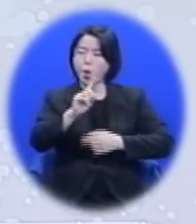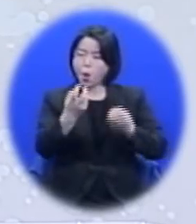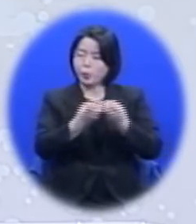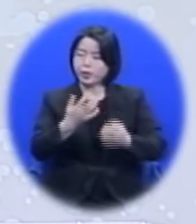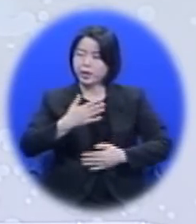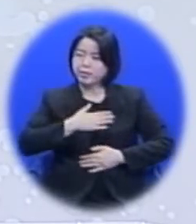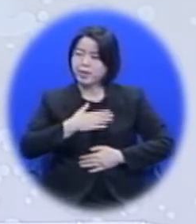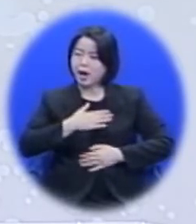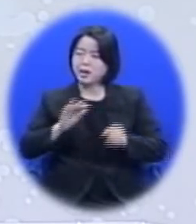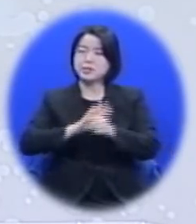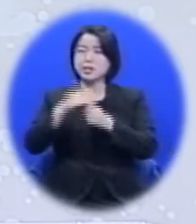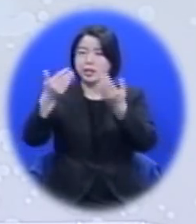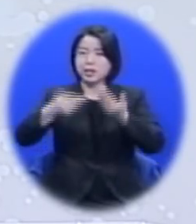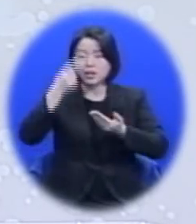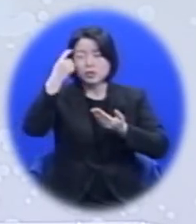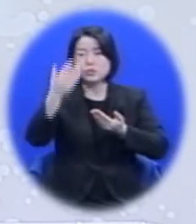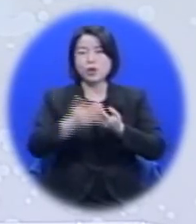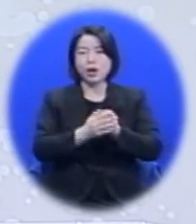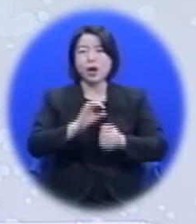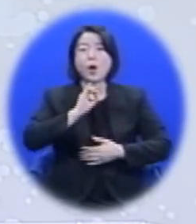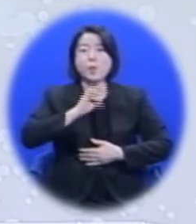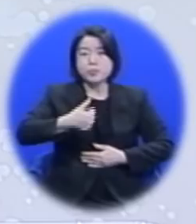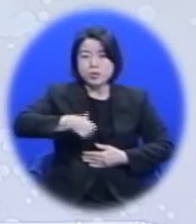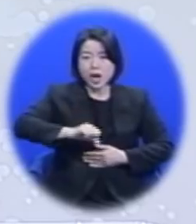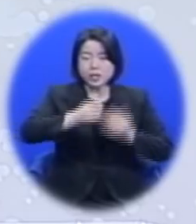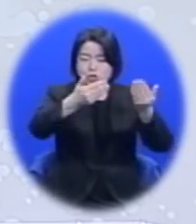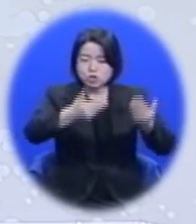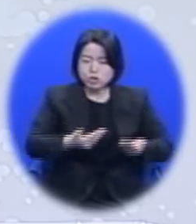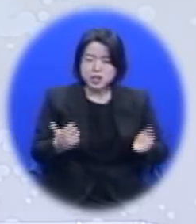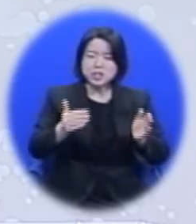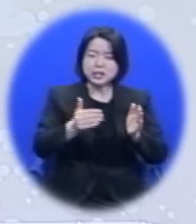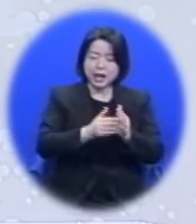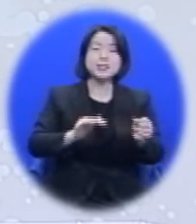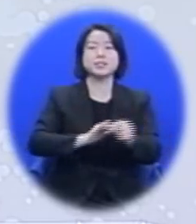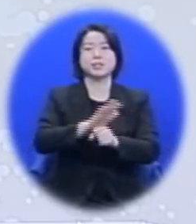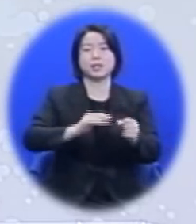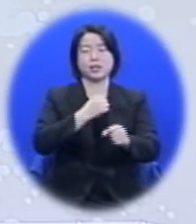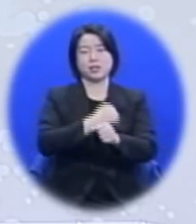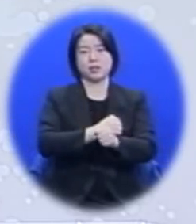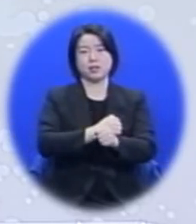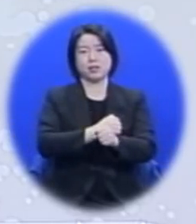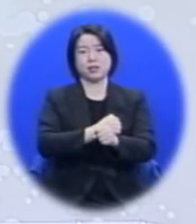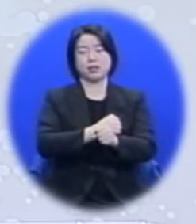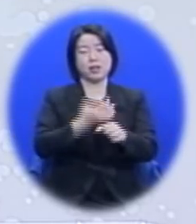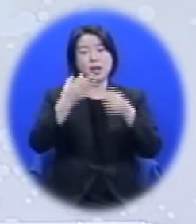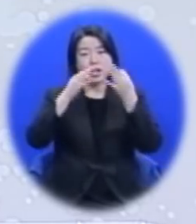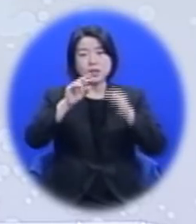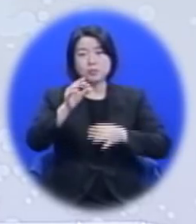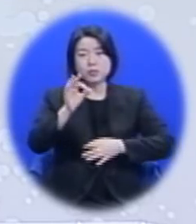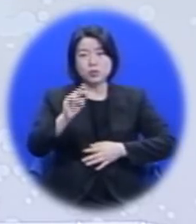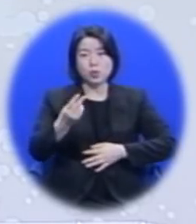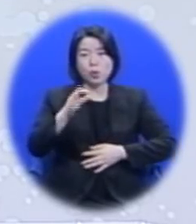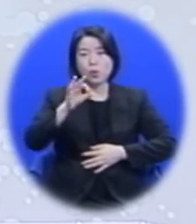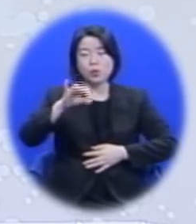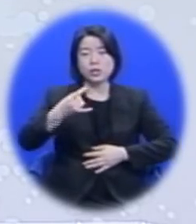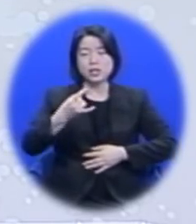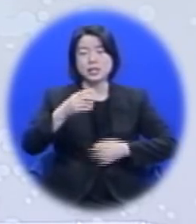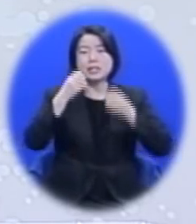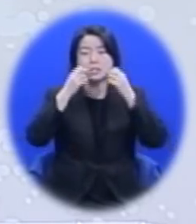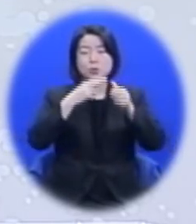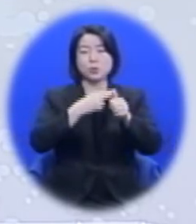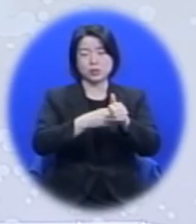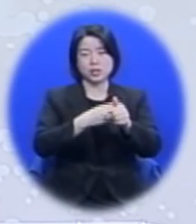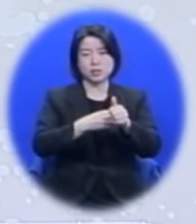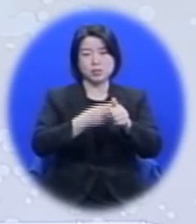있나? 그것도 독생자를 주시기까지 사랑하신다니. 이분이 술집 아들이었던 이분이